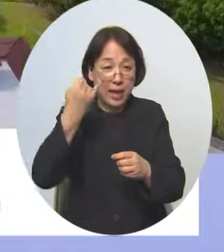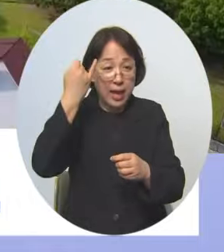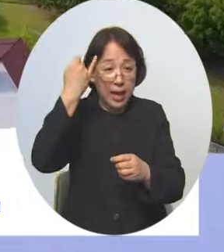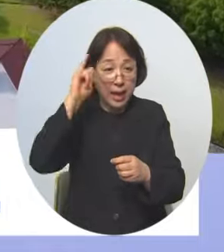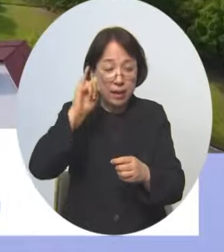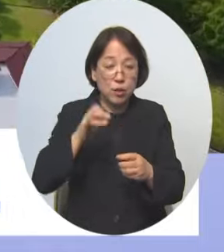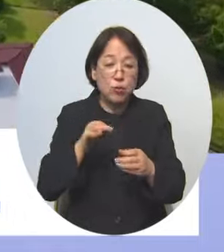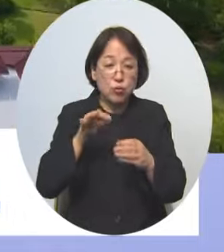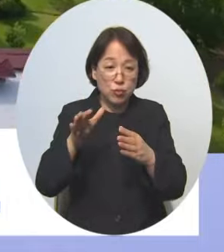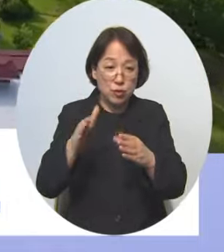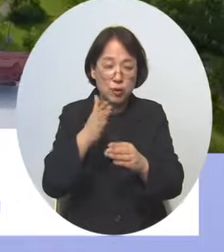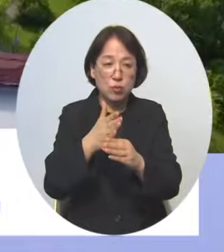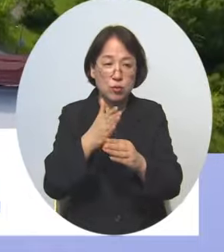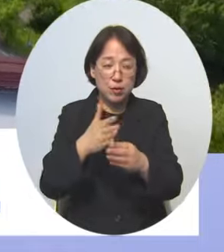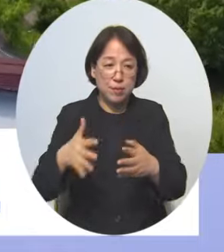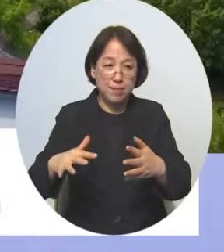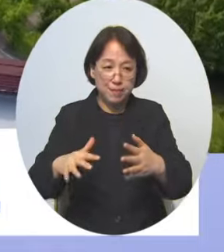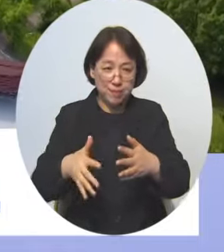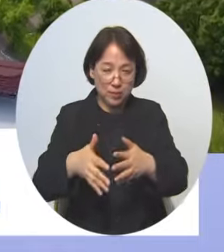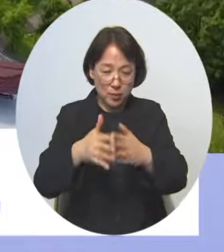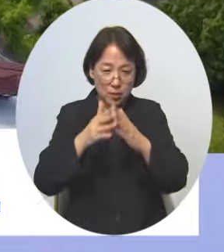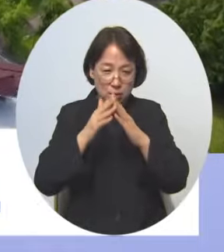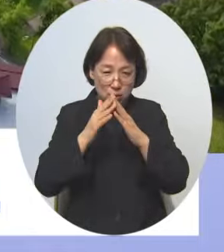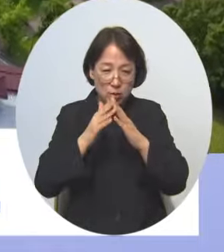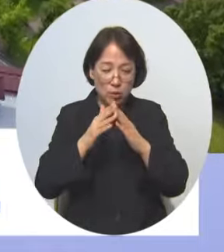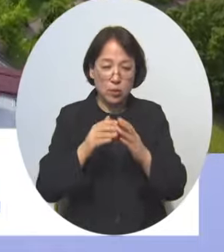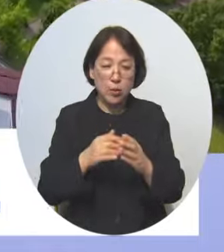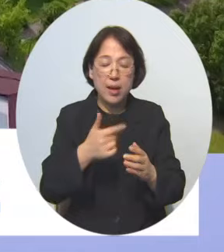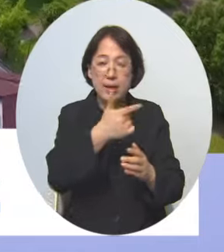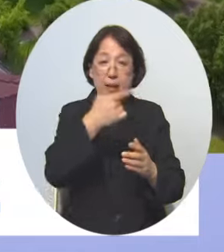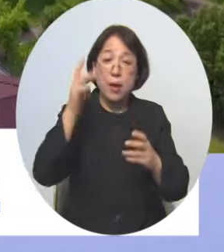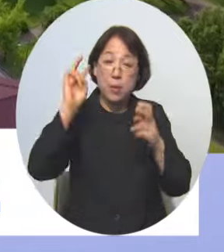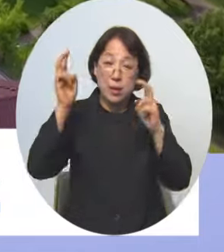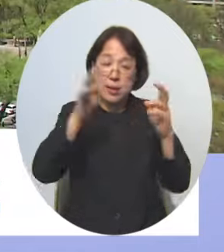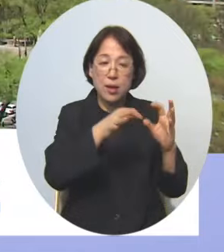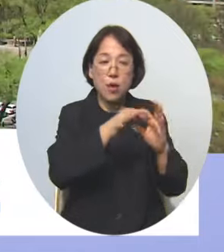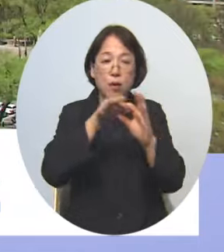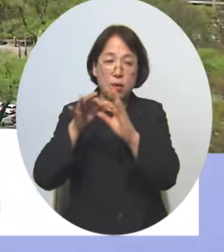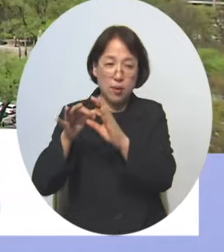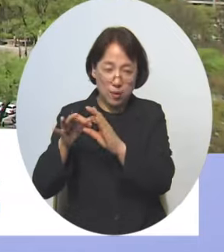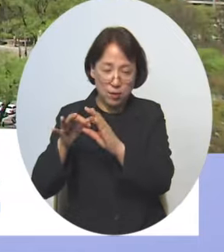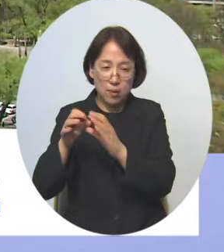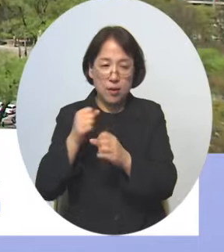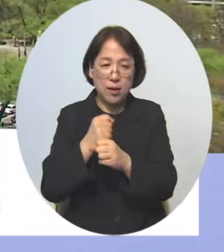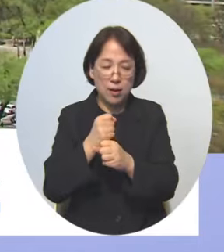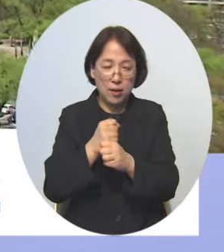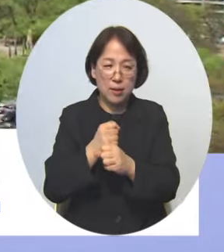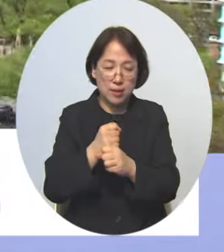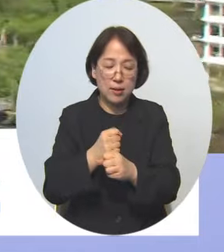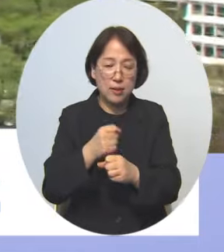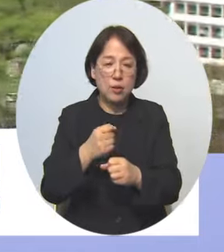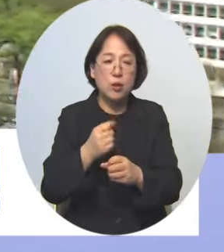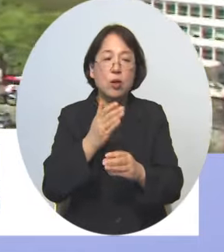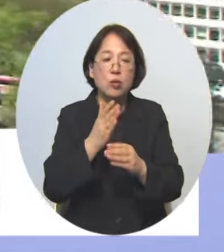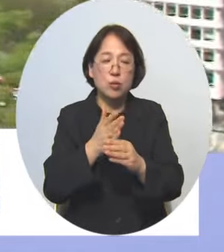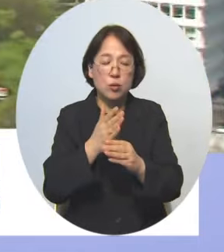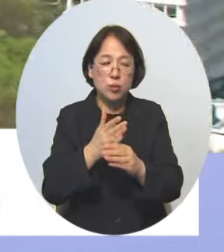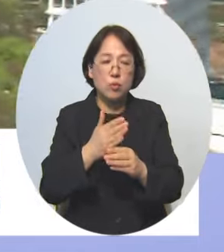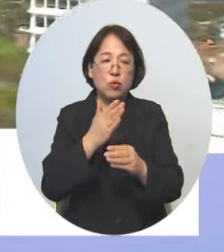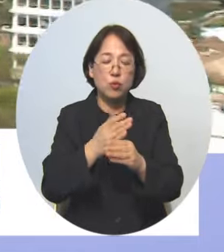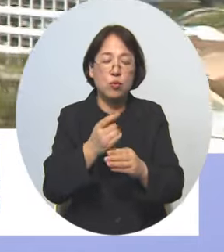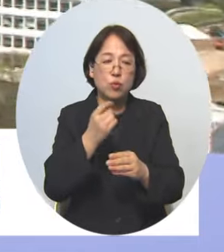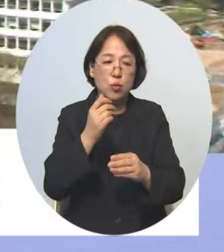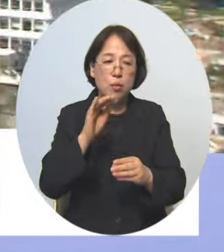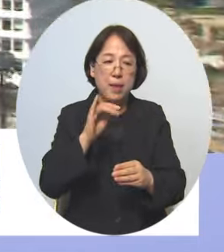대기업과 지역 스타트업을 연계하는 오픈 이노베이션 프로그램도 시행하는데요. 이를 주도할 중소벤처기업부는 현재